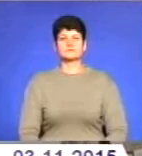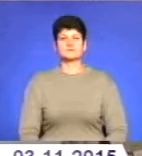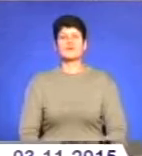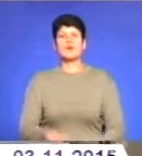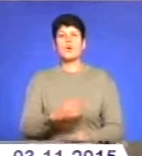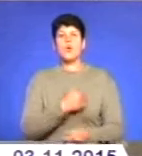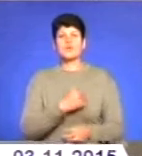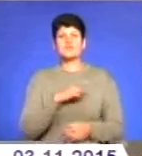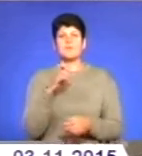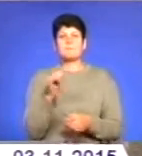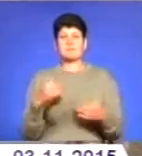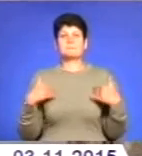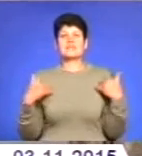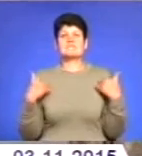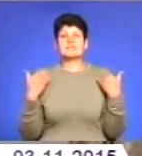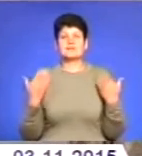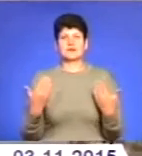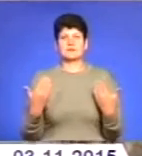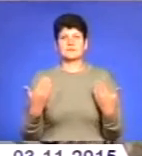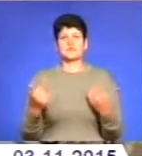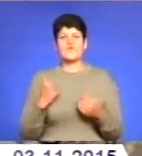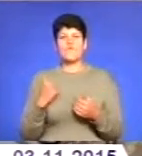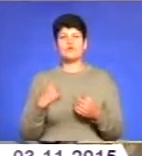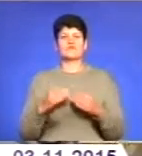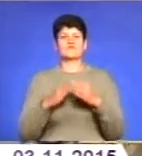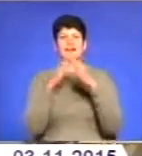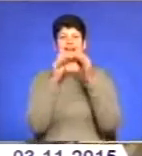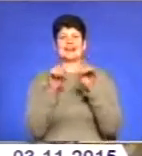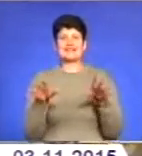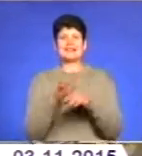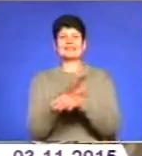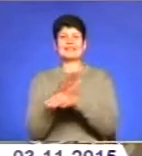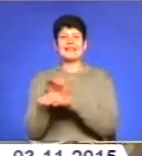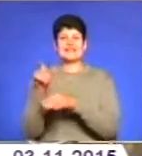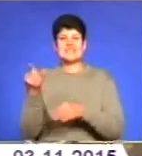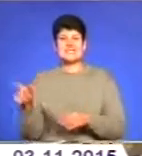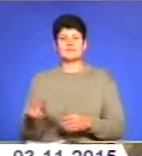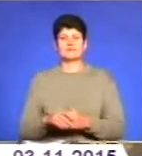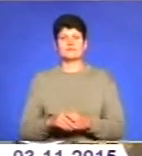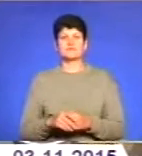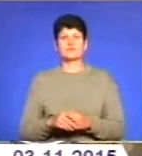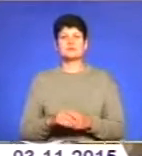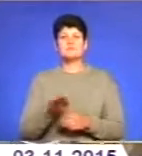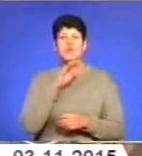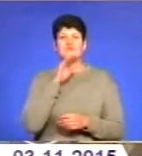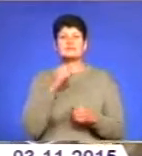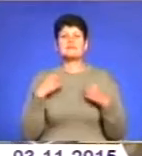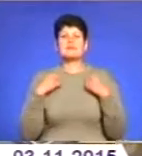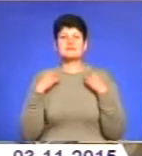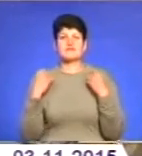Хотів би привітати воїнів, ракетників та артилеристів з професійним